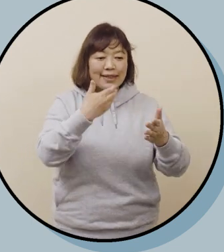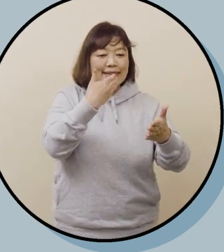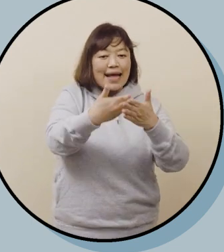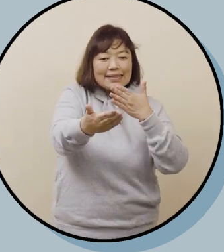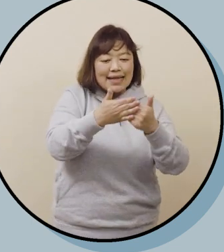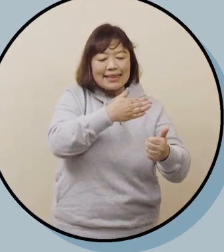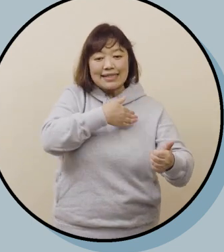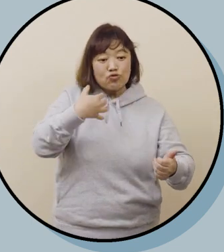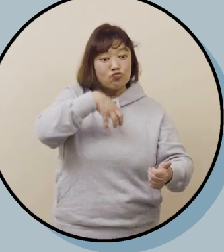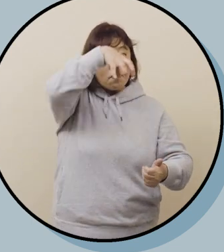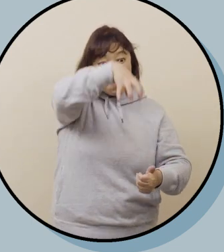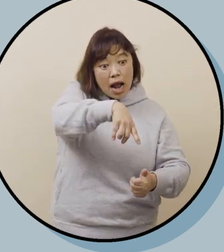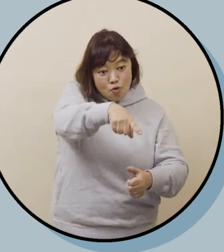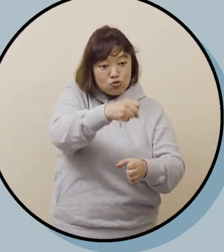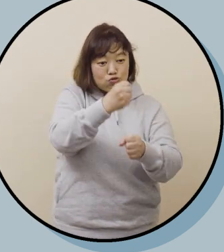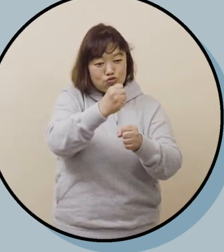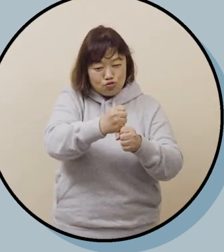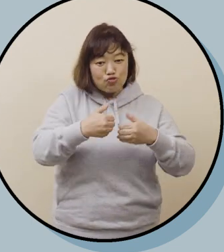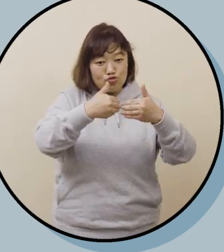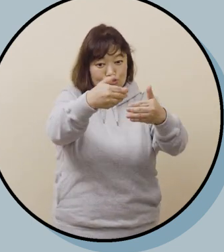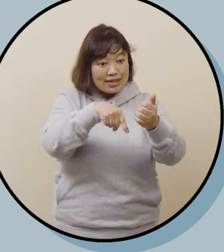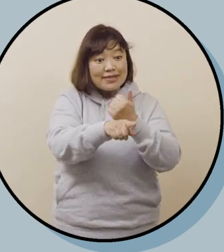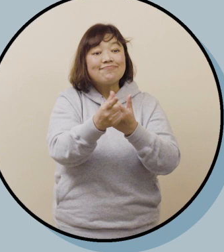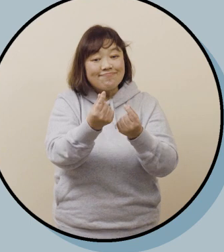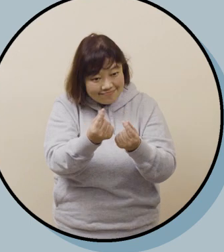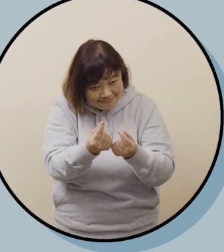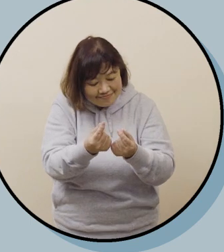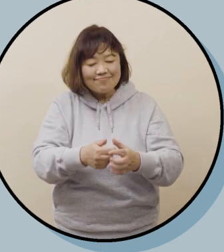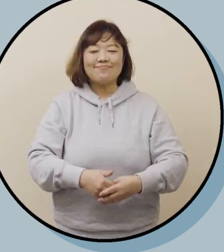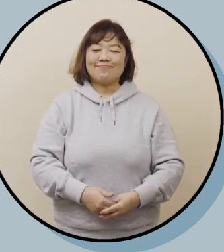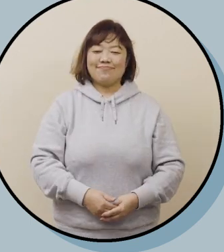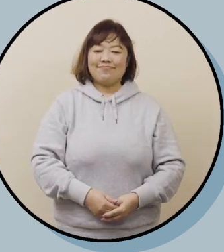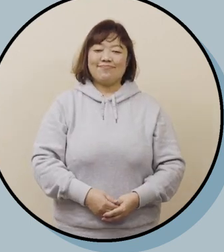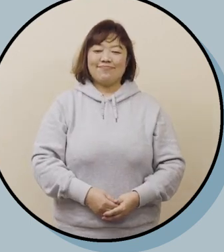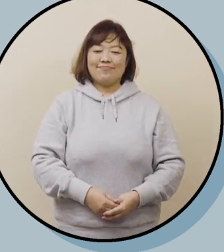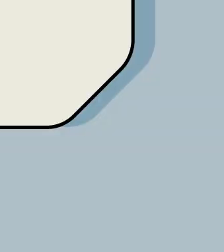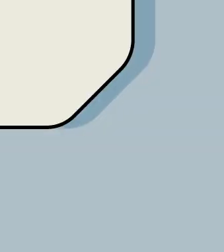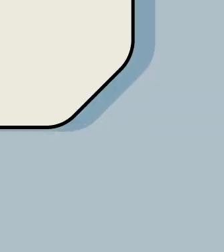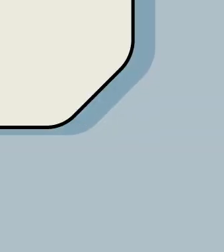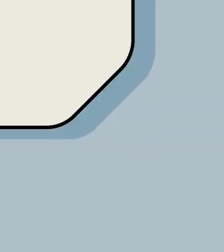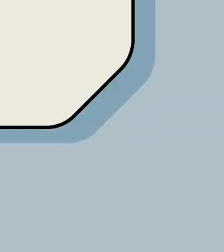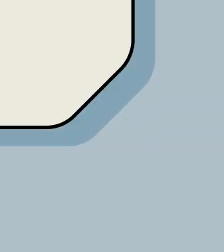ができる場を作っていけるといいなっていうそうですねようなことですかね